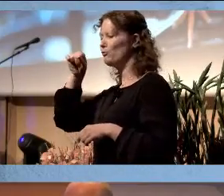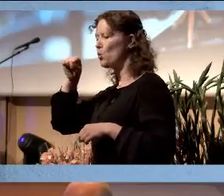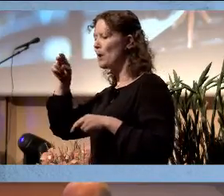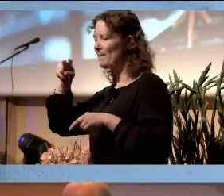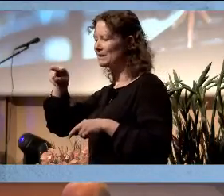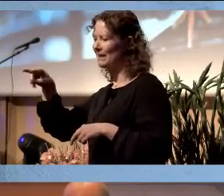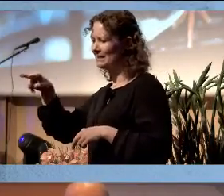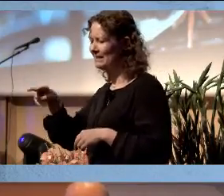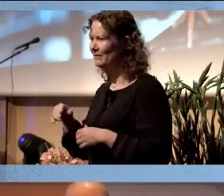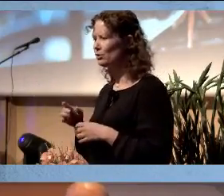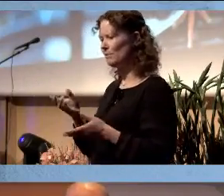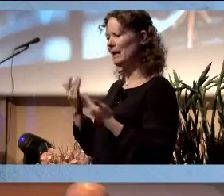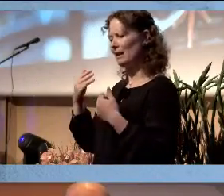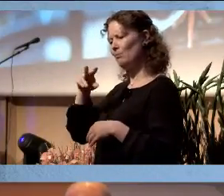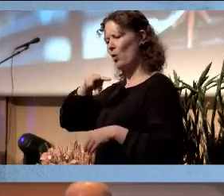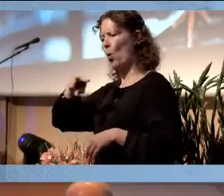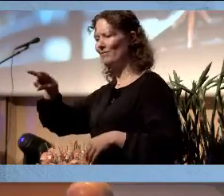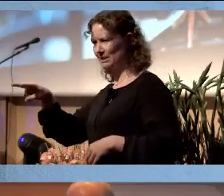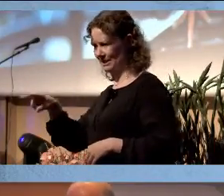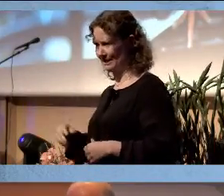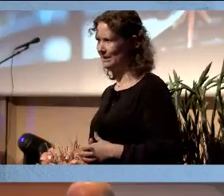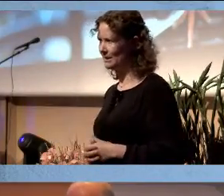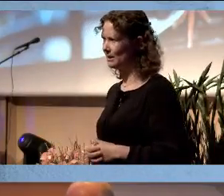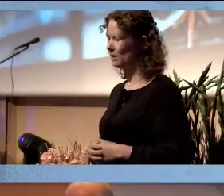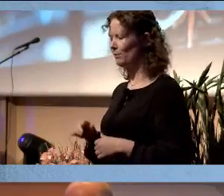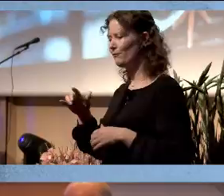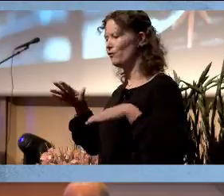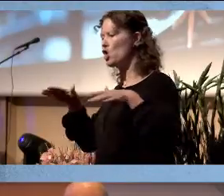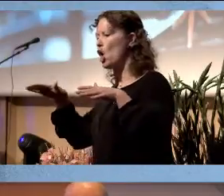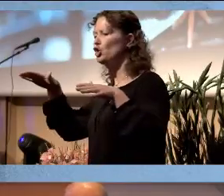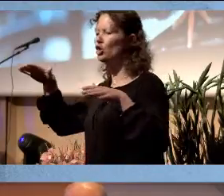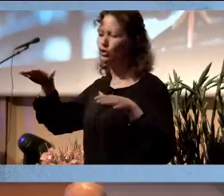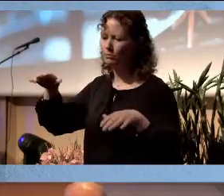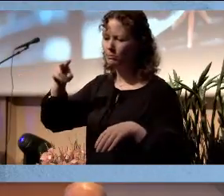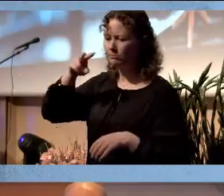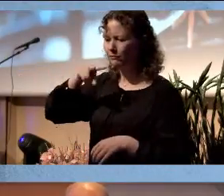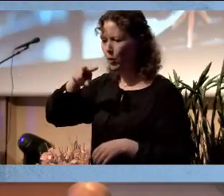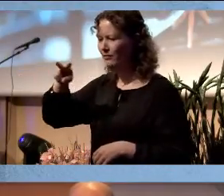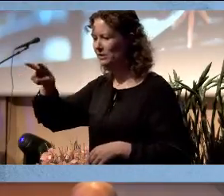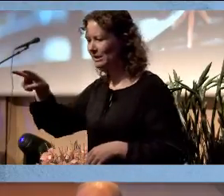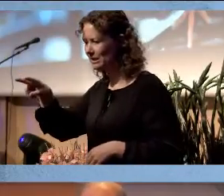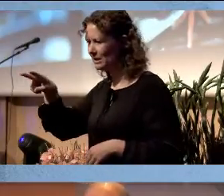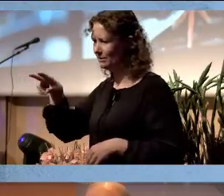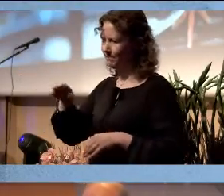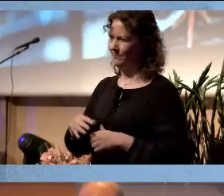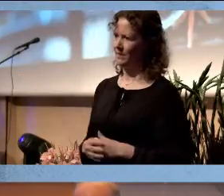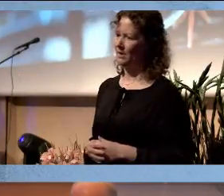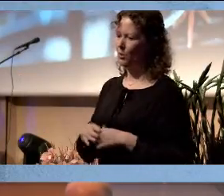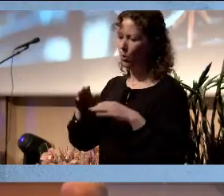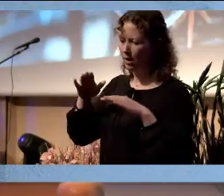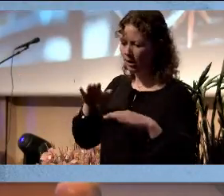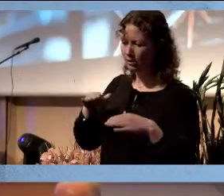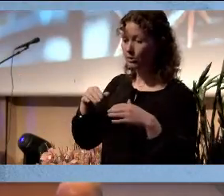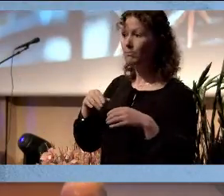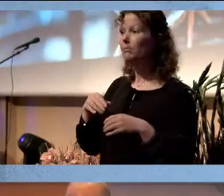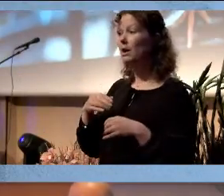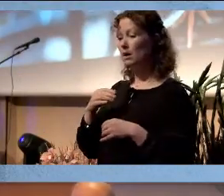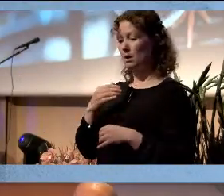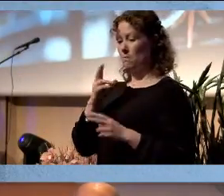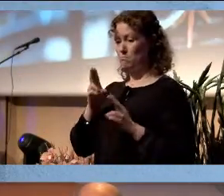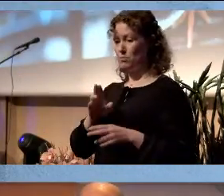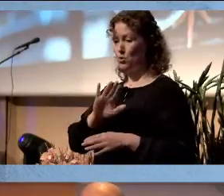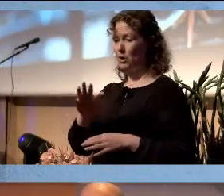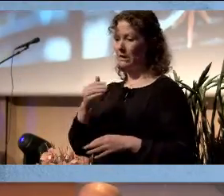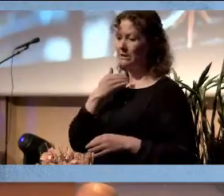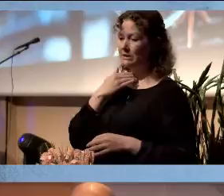Da det litt lettere å få oversikt. Fly litt høyt og fly litt lavt. La brukerens stemme